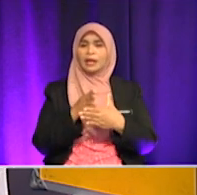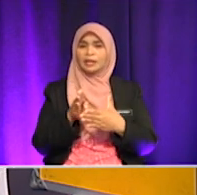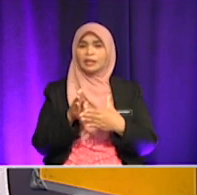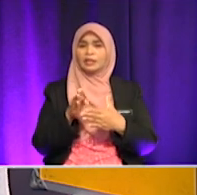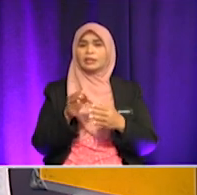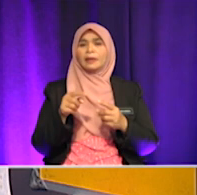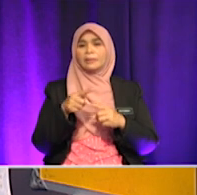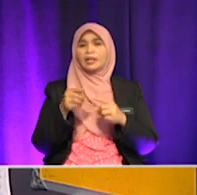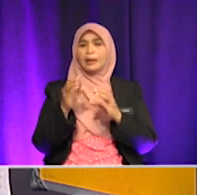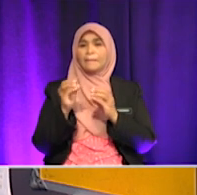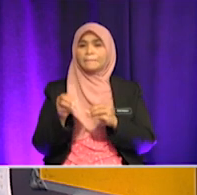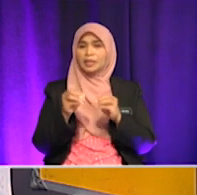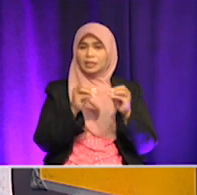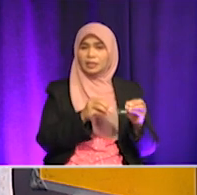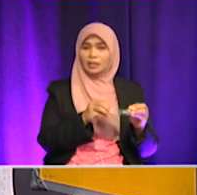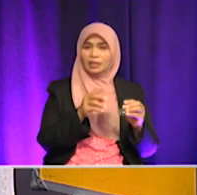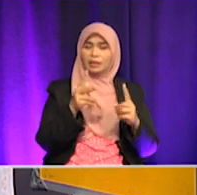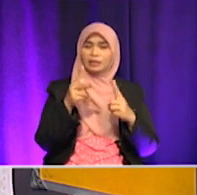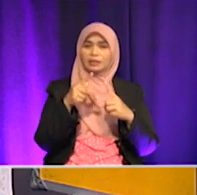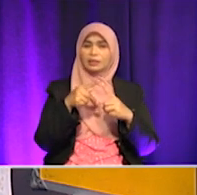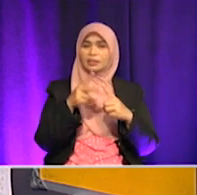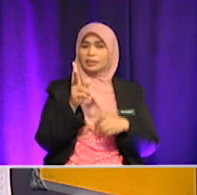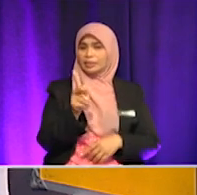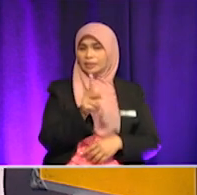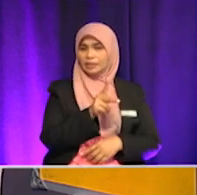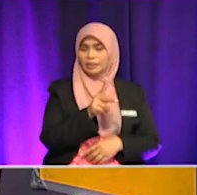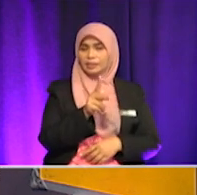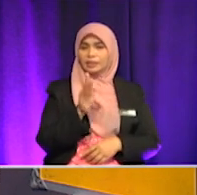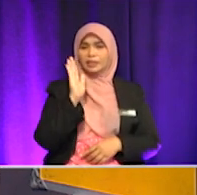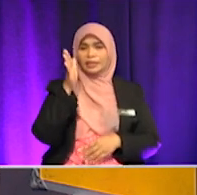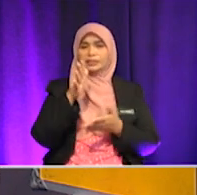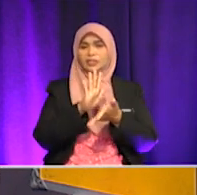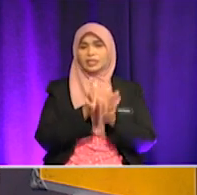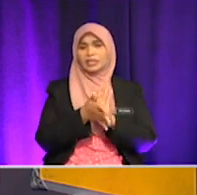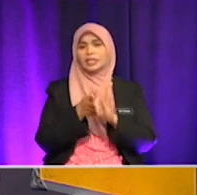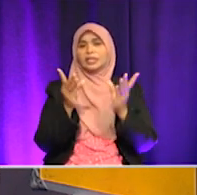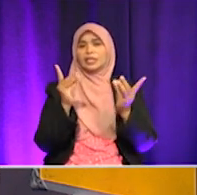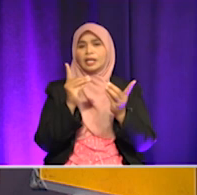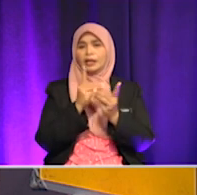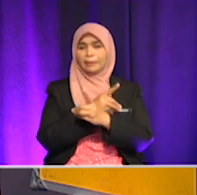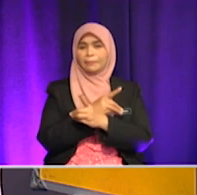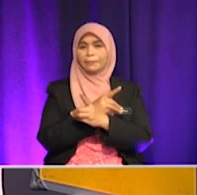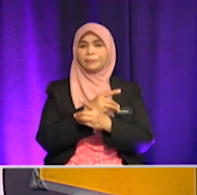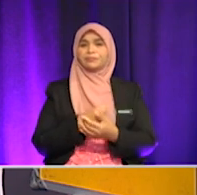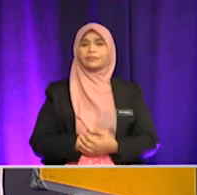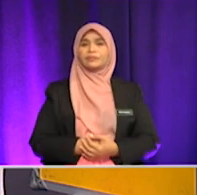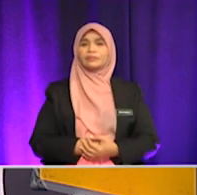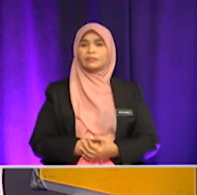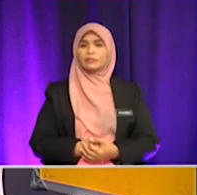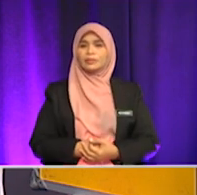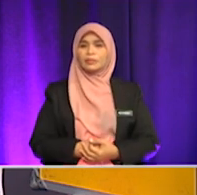kita pindahkan ke sebelah kiri, maka dia akan jadi operasi darab. Baik. Okey, jadi negatif